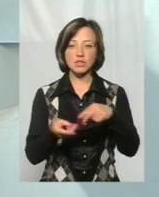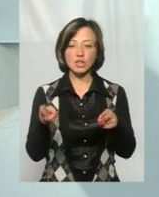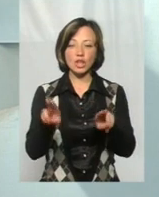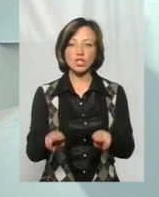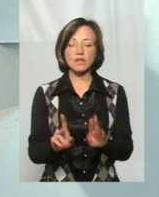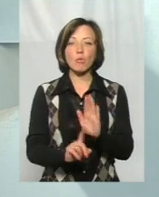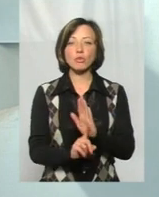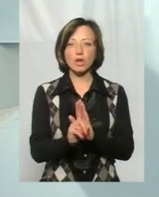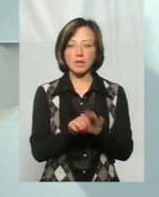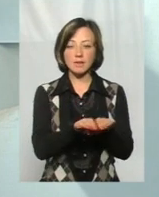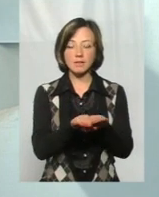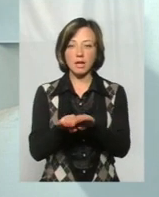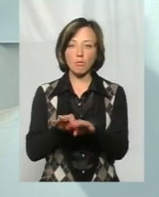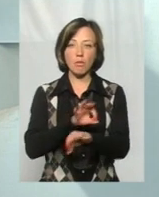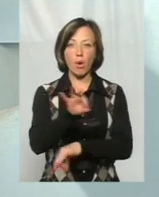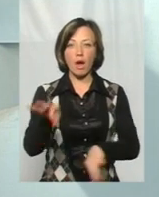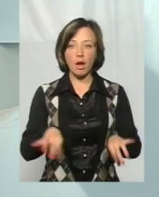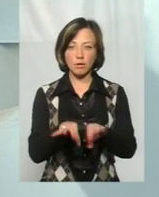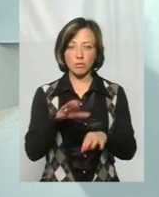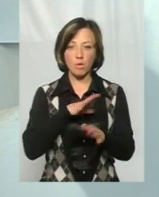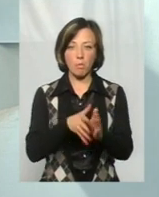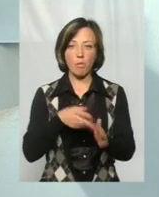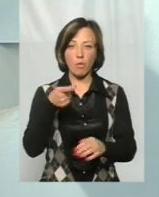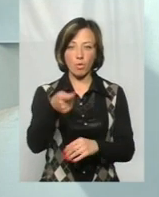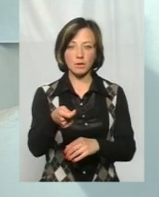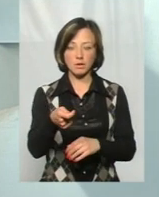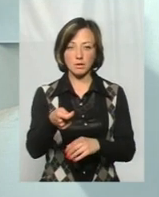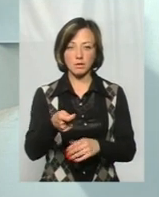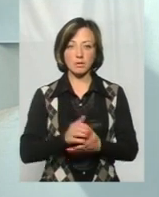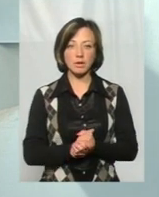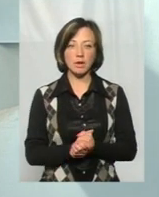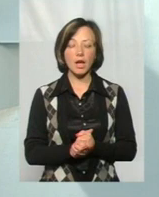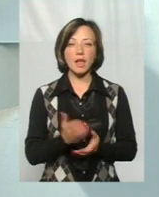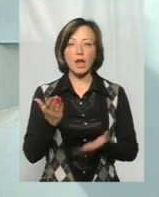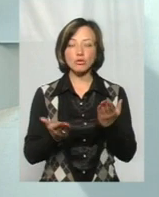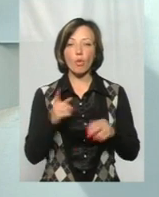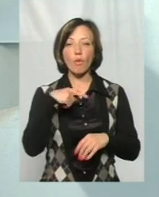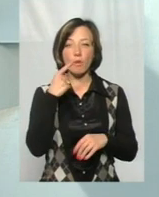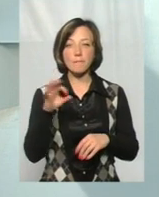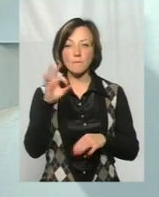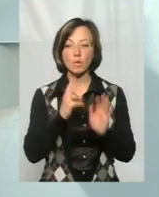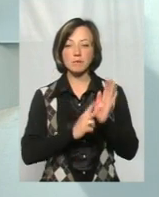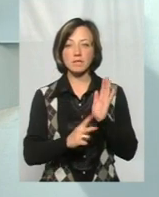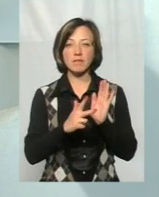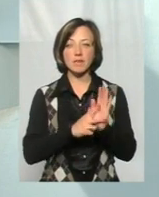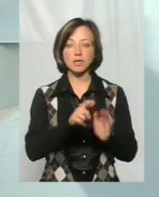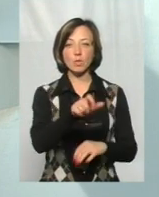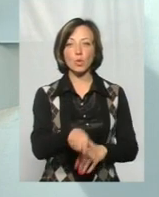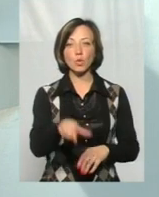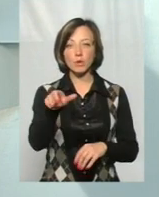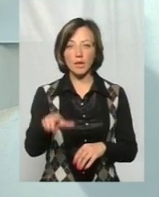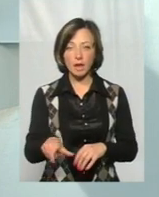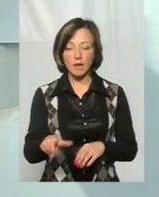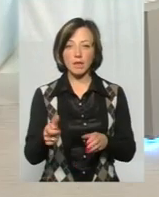на початках і на стадії того проєкту, які вони були подані, які були надані кошти. Тому що якщо ми говоримо про 78 людей, якщо